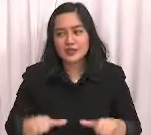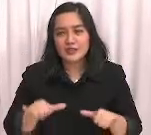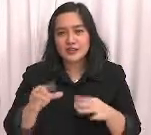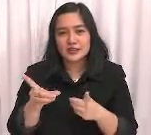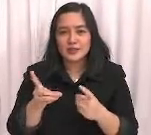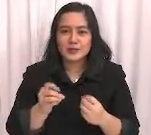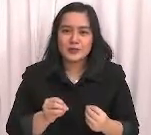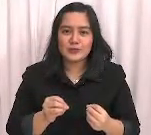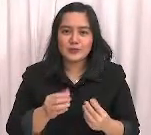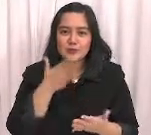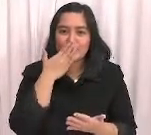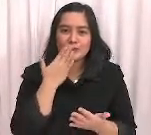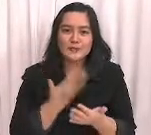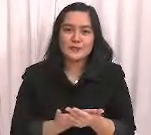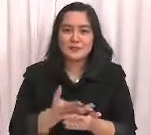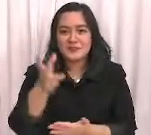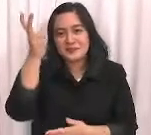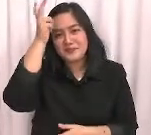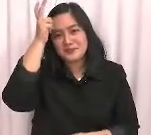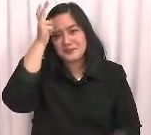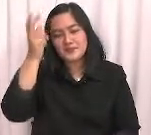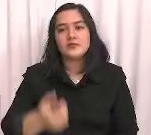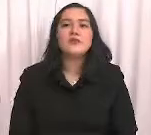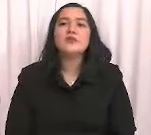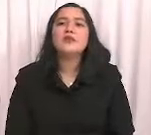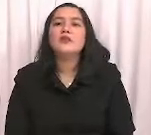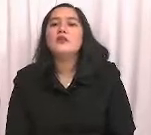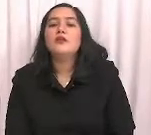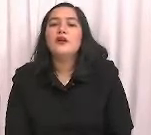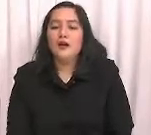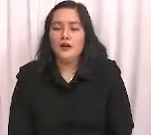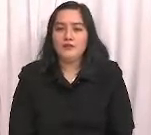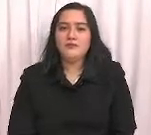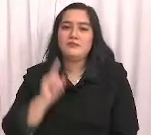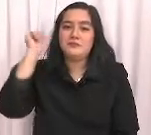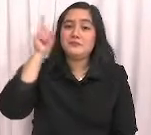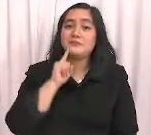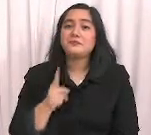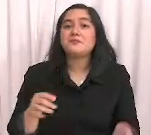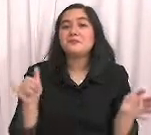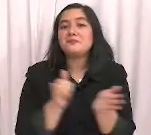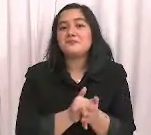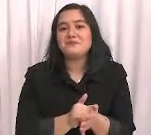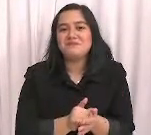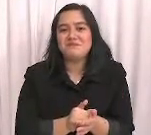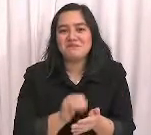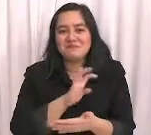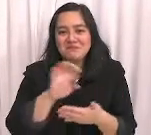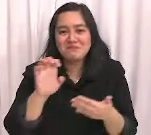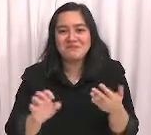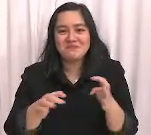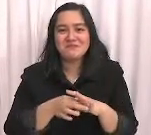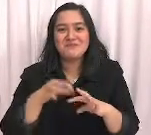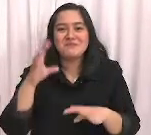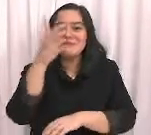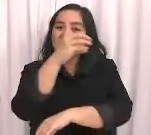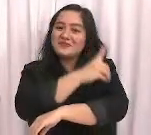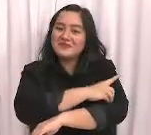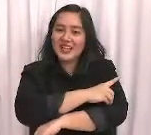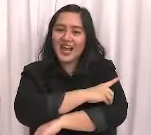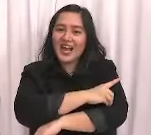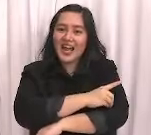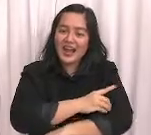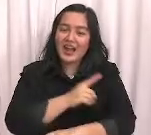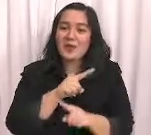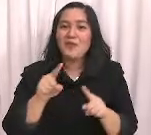wow, nagawa ko yun. Lord, salamat, ikaw yun. Hindi yun, not the kasi old self. Kasi yung personalidad talaga natin, no, mag-express